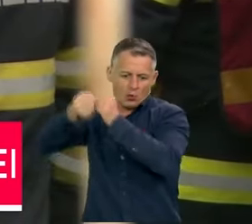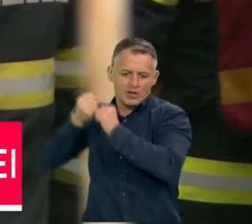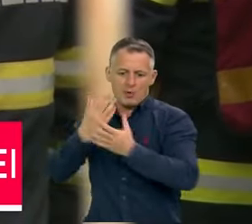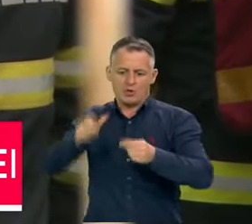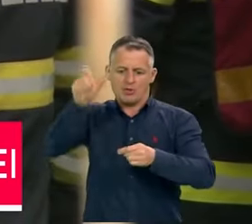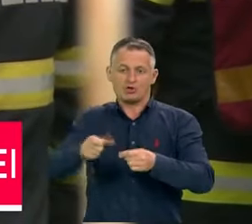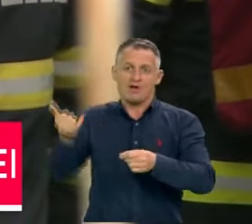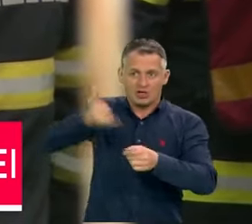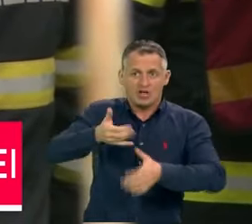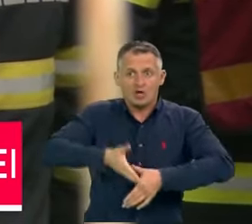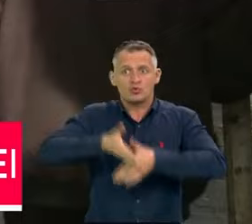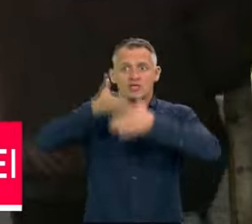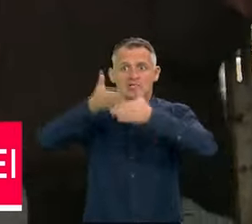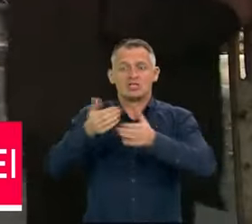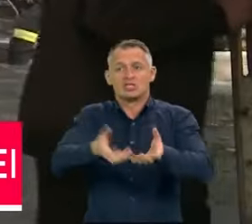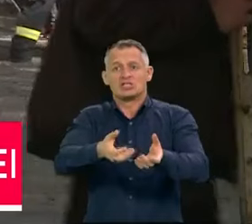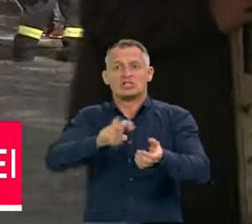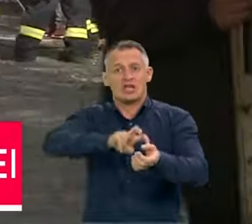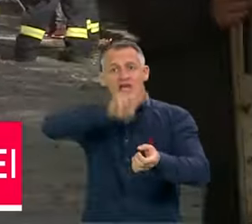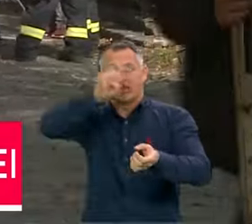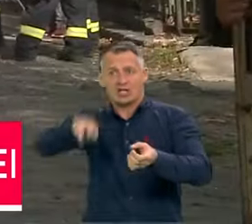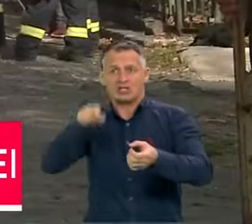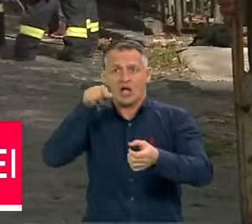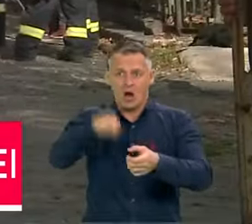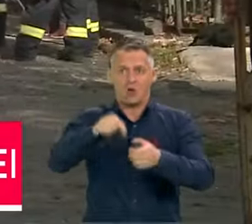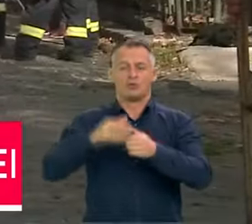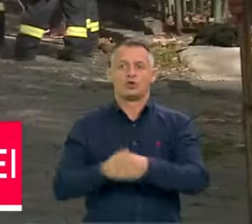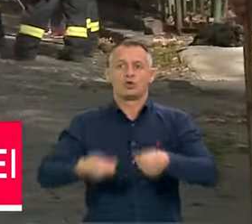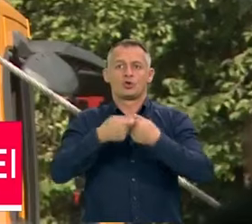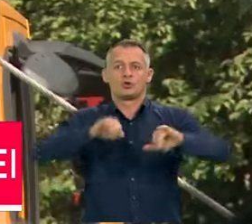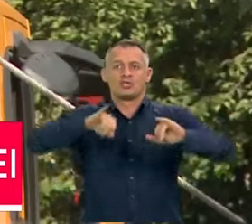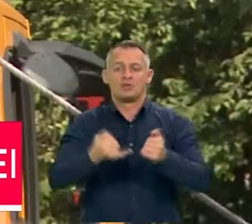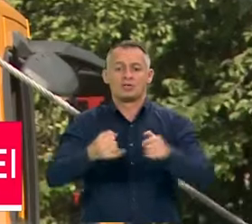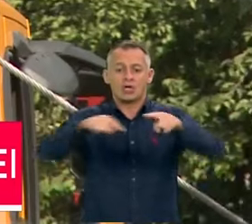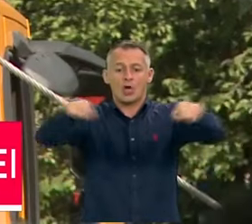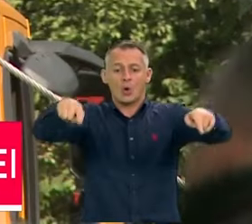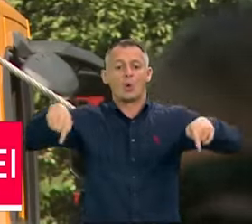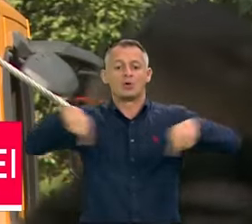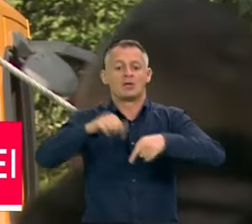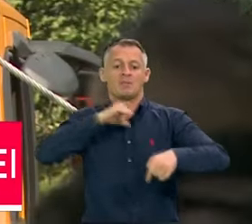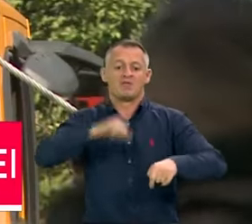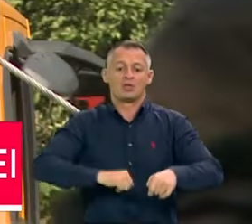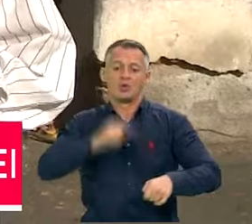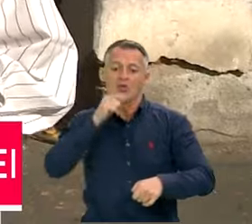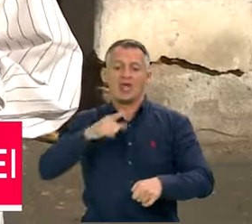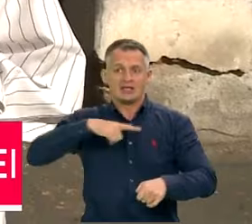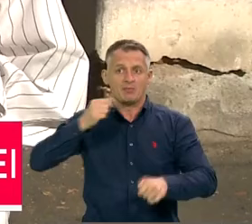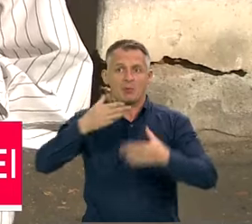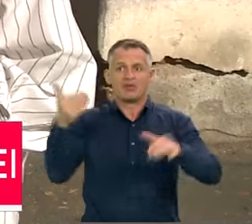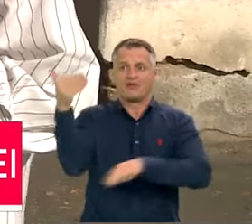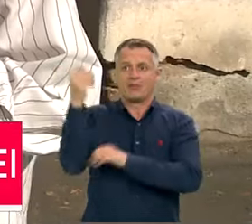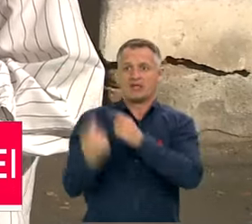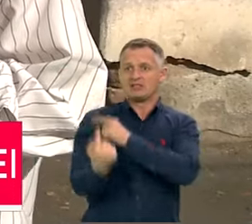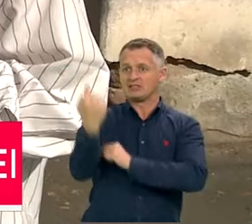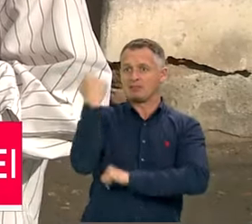ajutat apoi pe cei doi să iasă din craterul căscat pe drum totul s a întâmplat Într o curte privată Unde există mai multe firme chiar în spatele